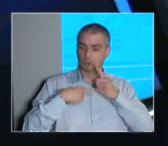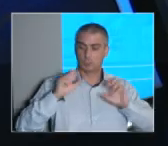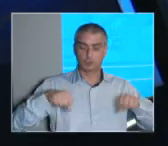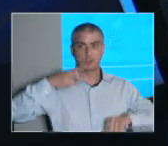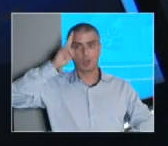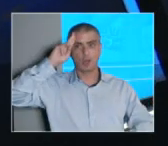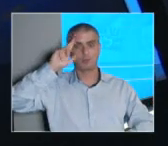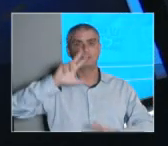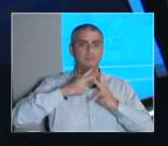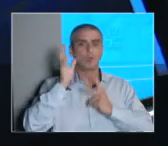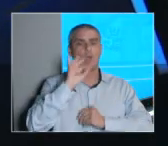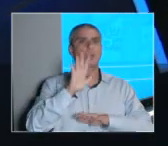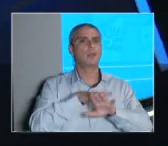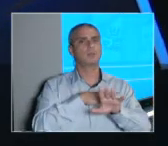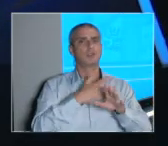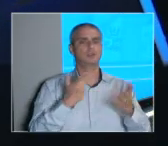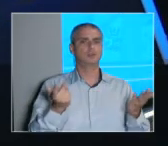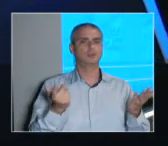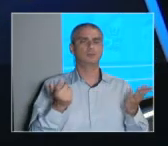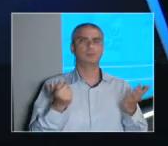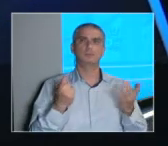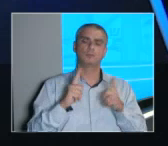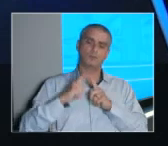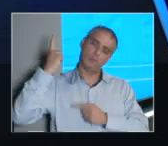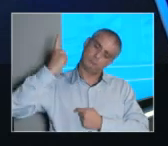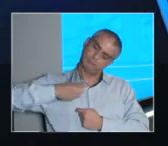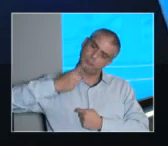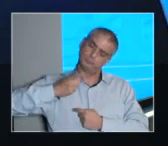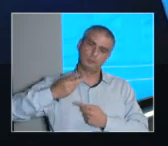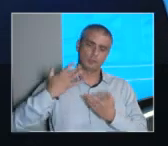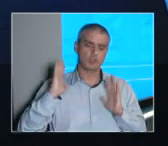השלטון הליכוד, הציבור עדיין מרגיש שמלמעלה מכתיבים לו עודף